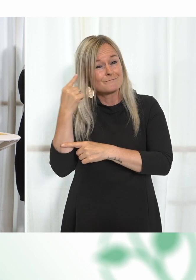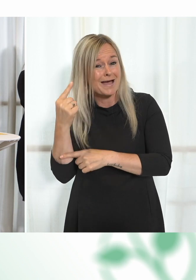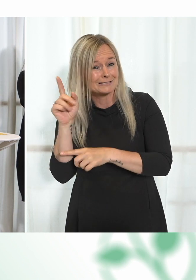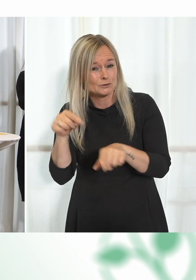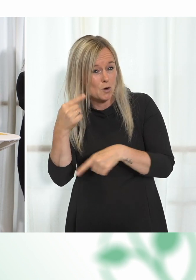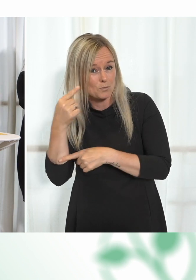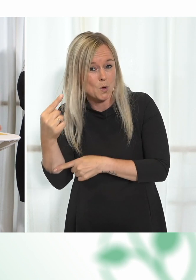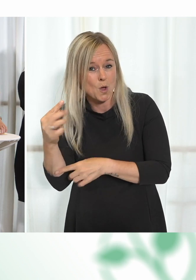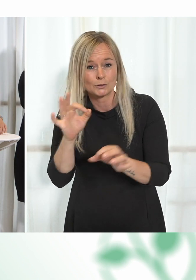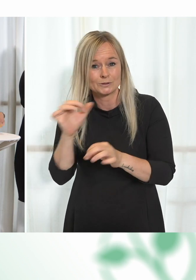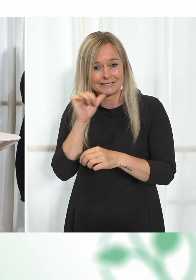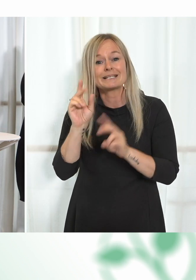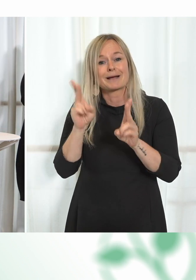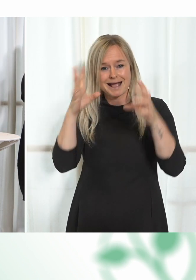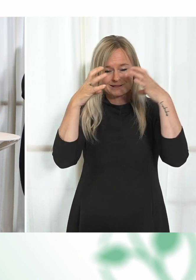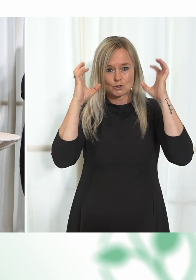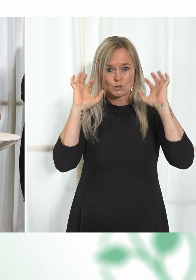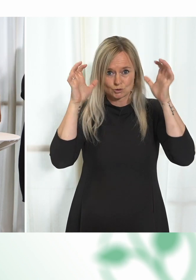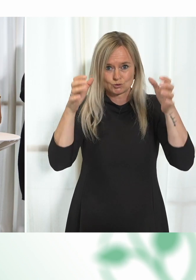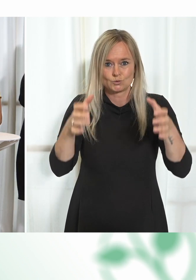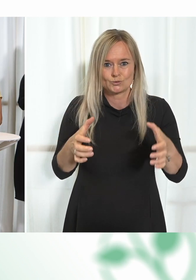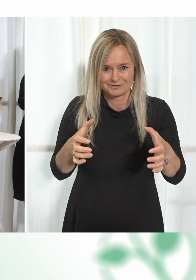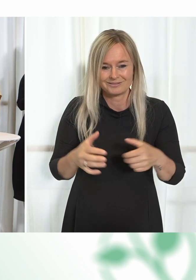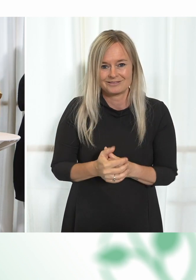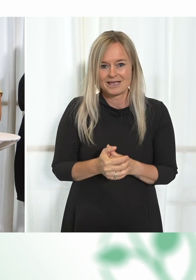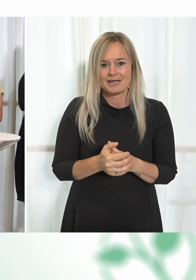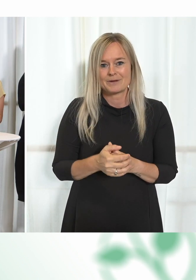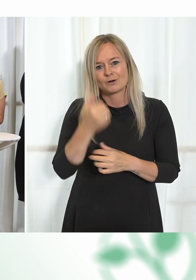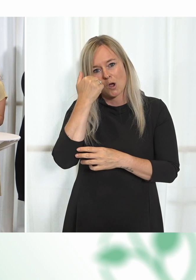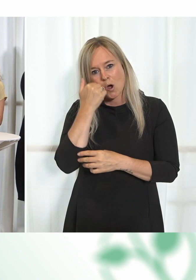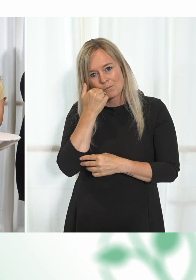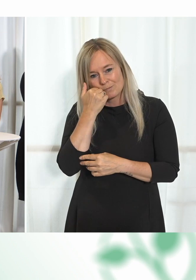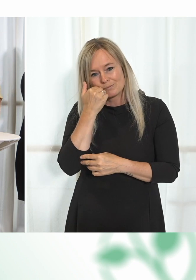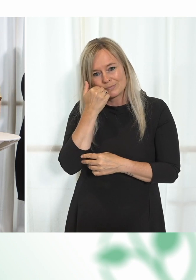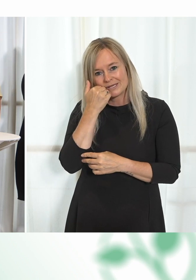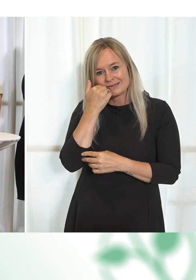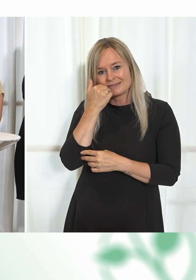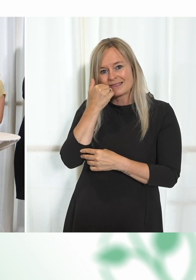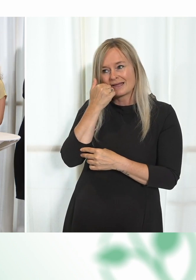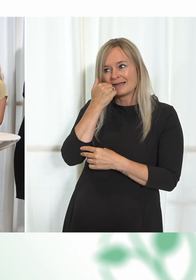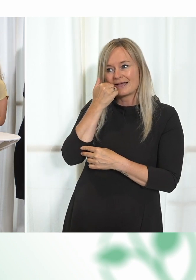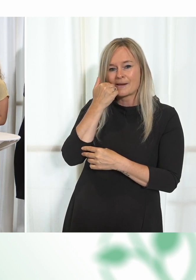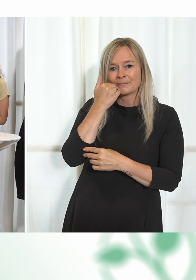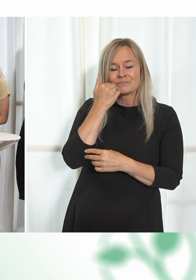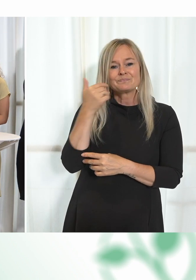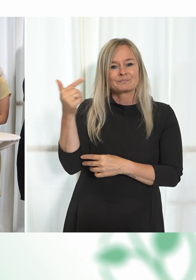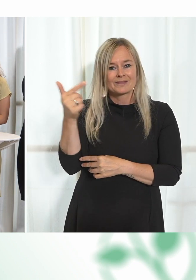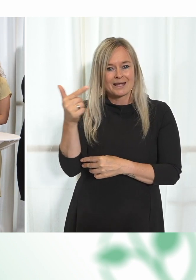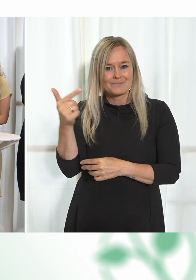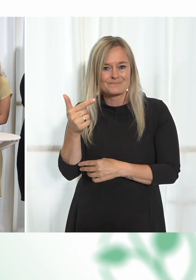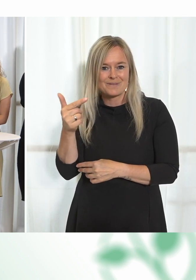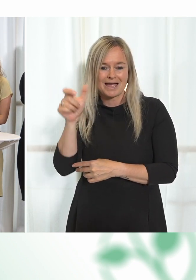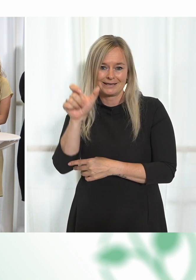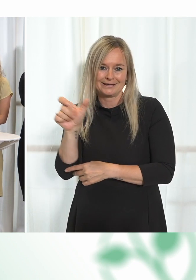runternehmen. Und lieber Martin, ich darf dich nach vorne bitten, auch Sie natürlich. Kommst du zu meiner Rechten, zu meiner